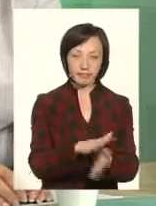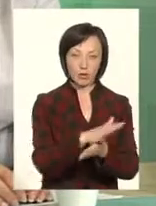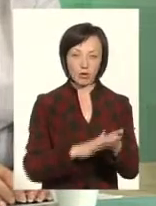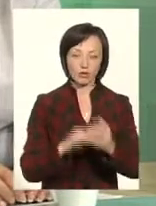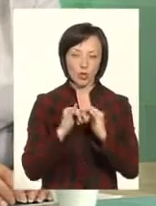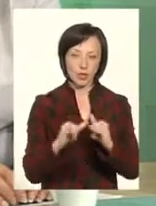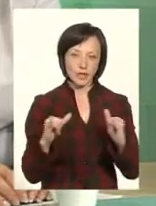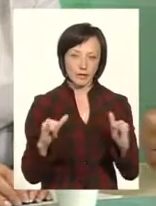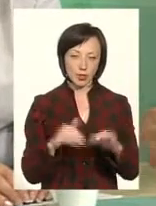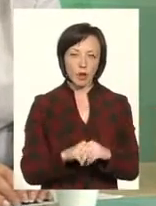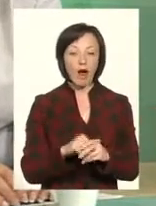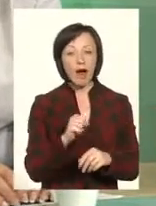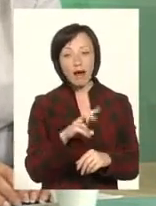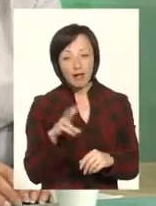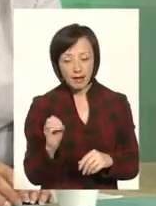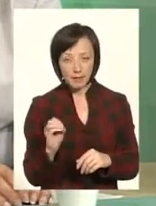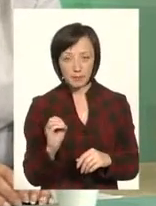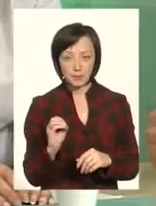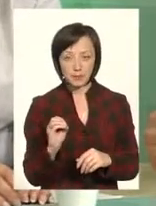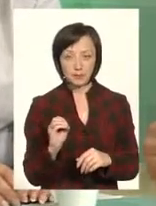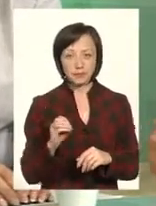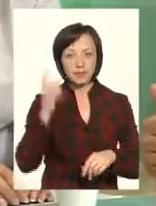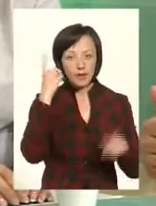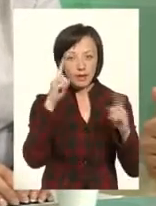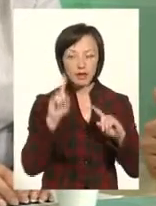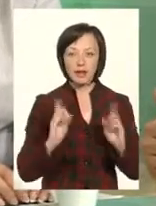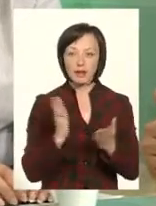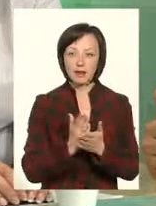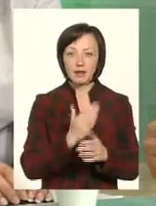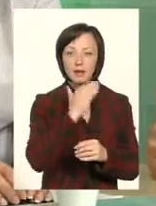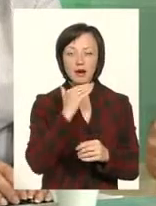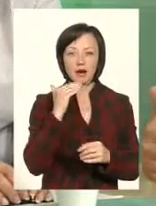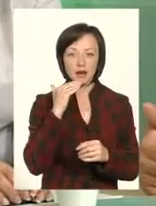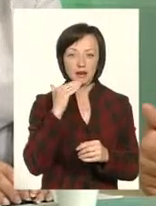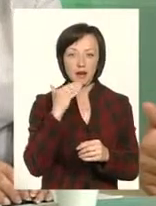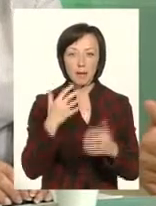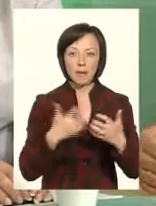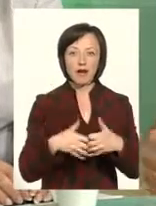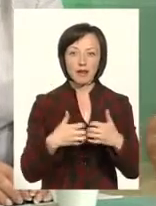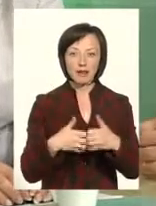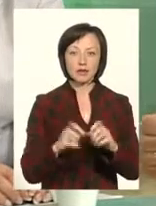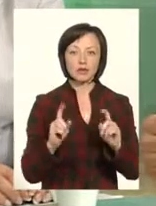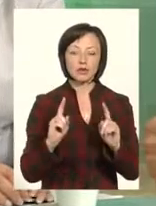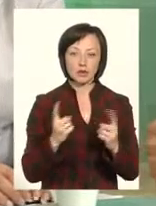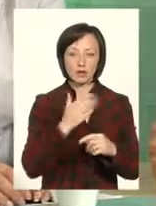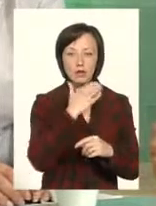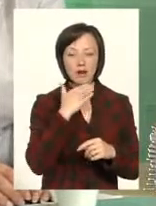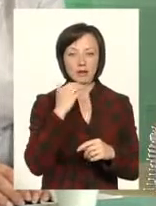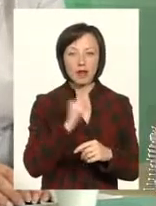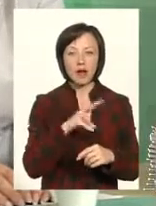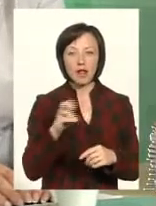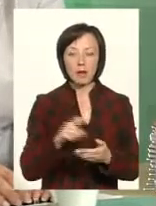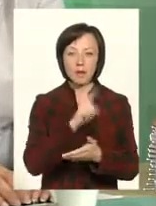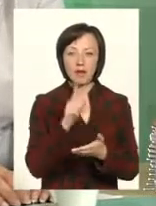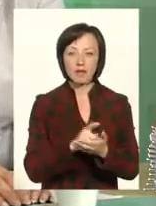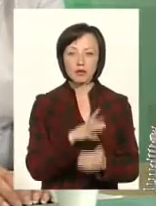розвитку. Але ідей є дуже багато, механізмів теж дуже багато, але повинно бути